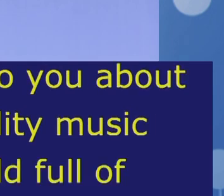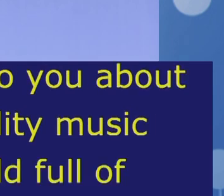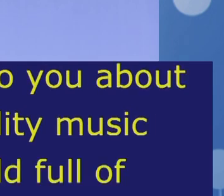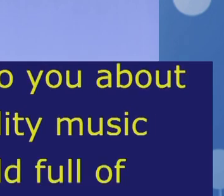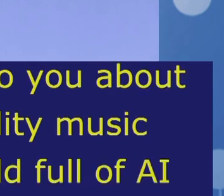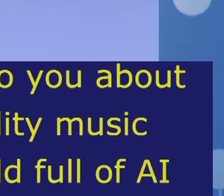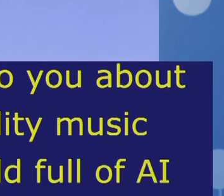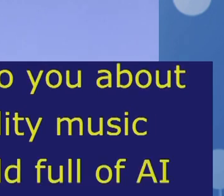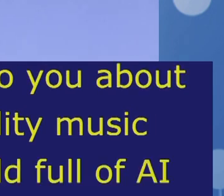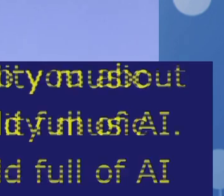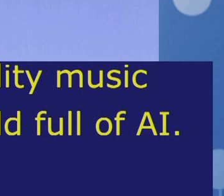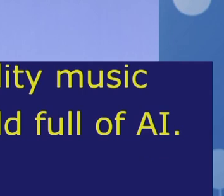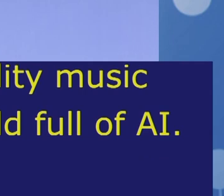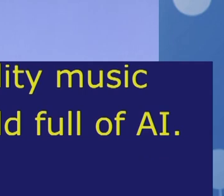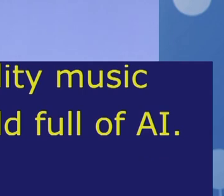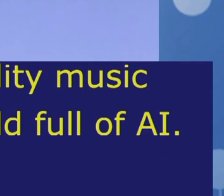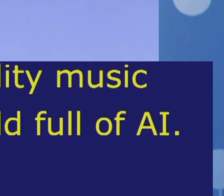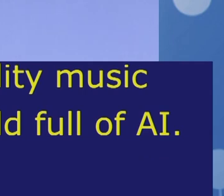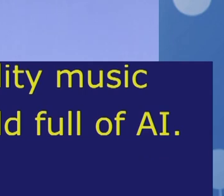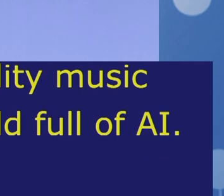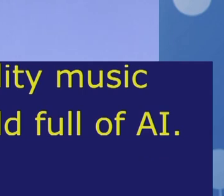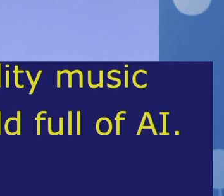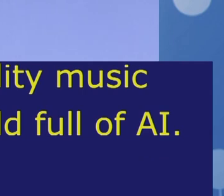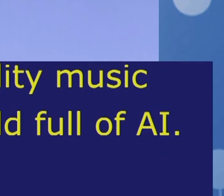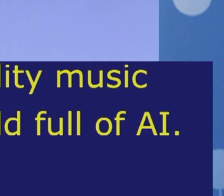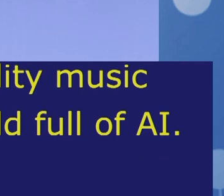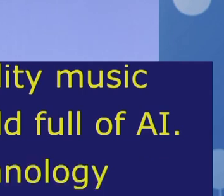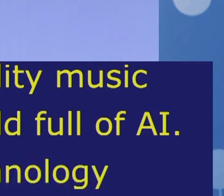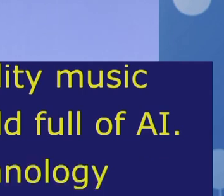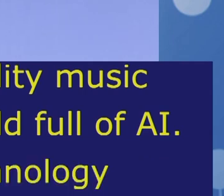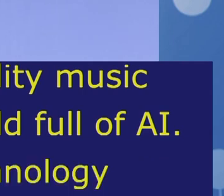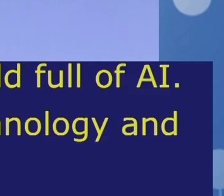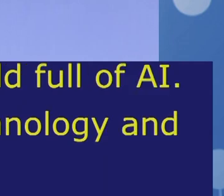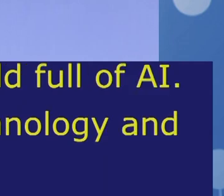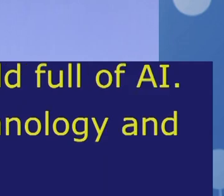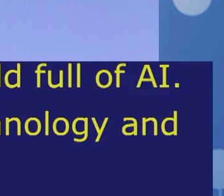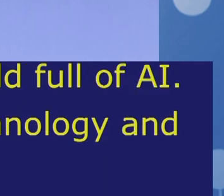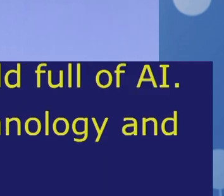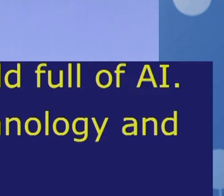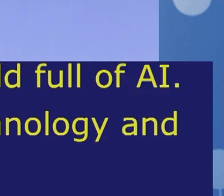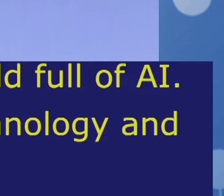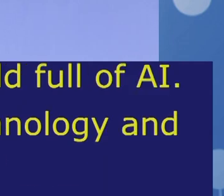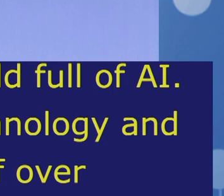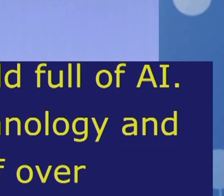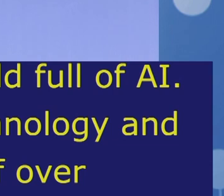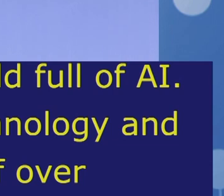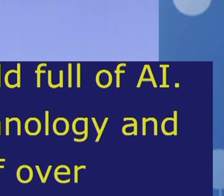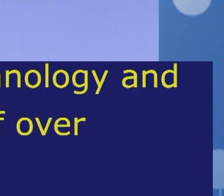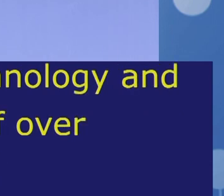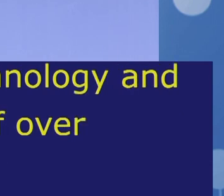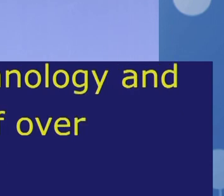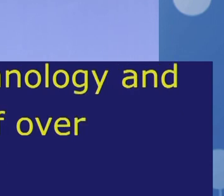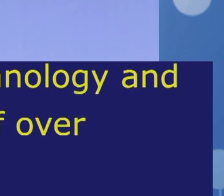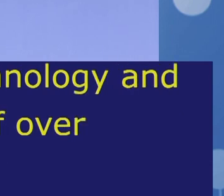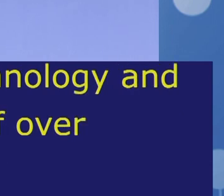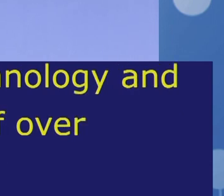музыка и музыкальное образование в мире цифровых технологий и искусственного интеллекта. Мы окружены